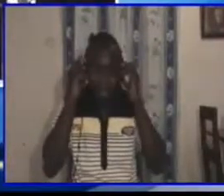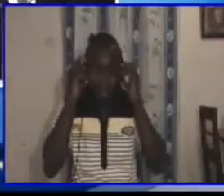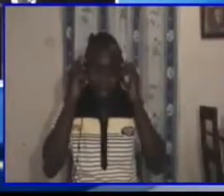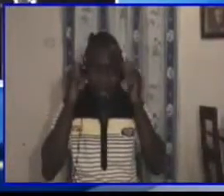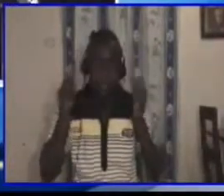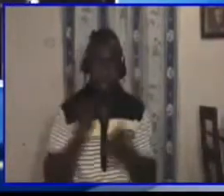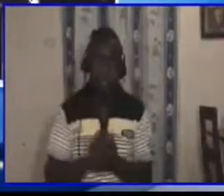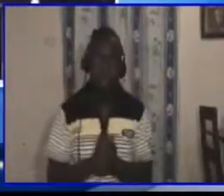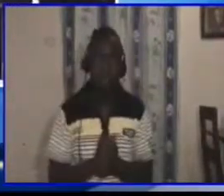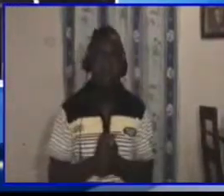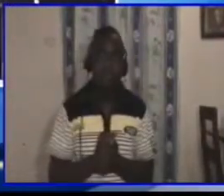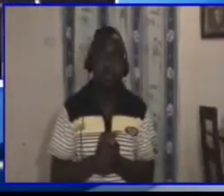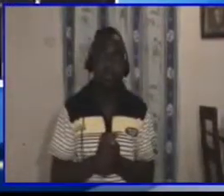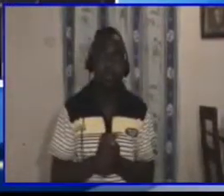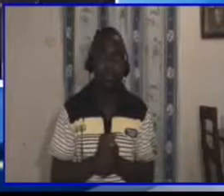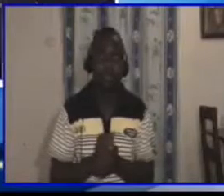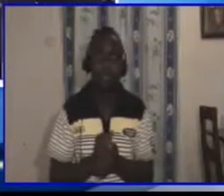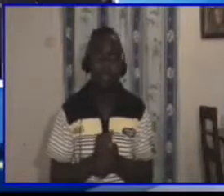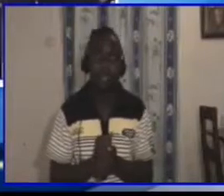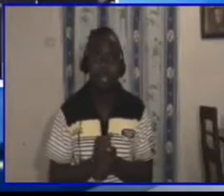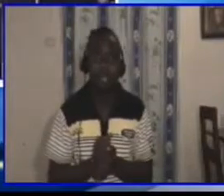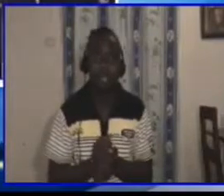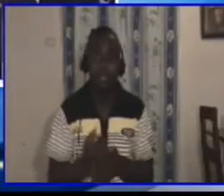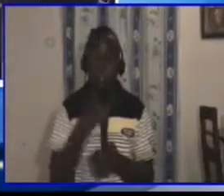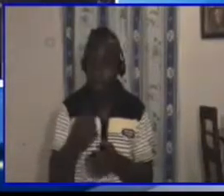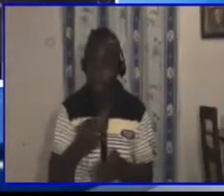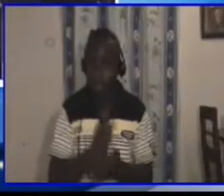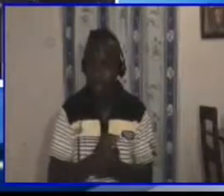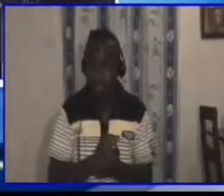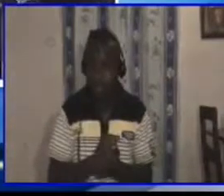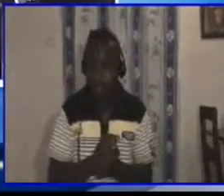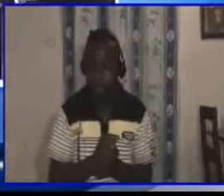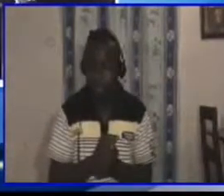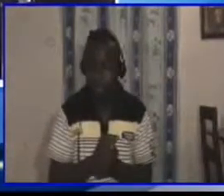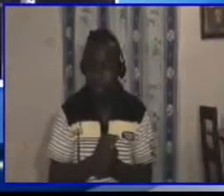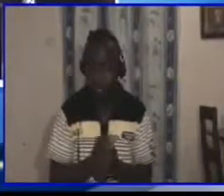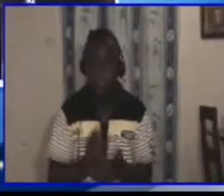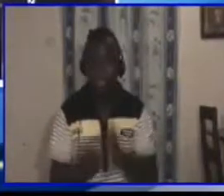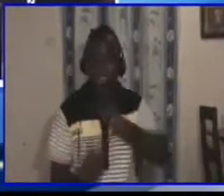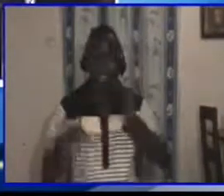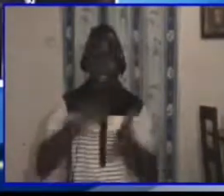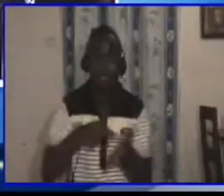da quando fu aperta una breccia tramite la riforma